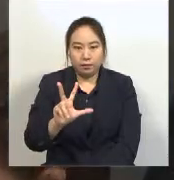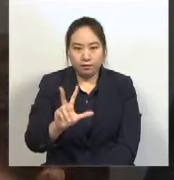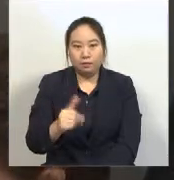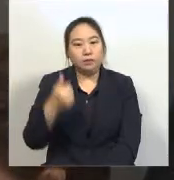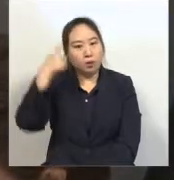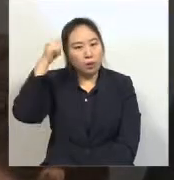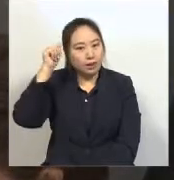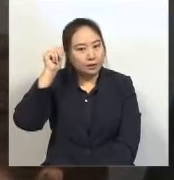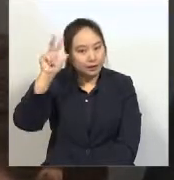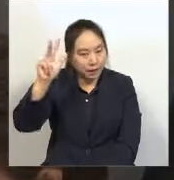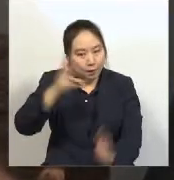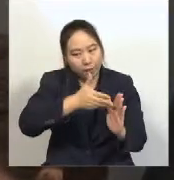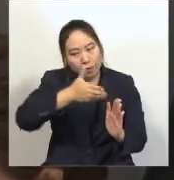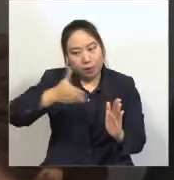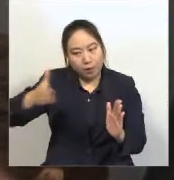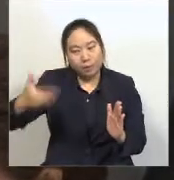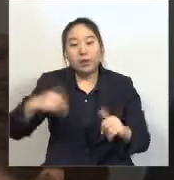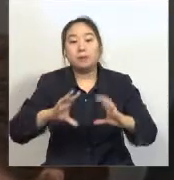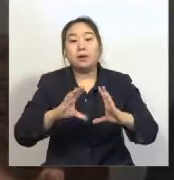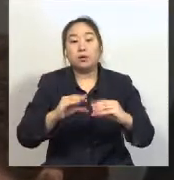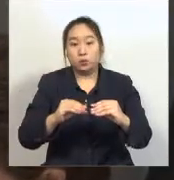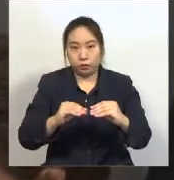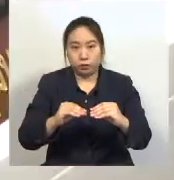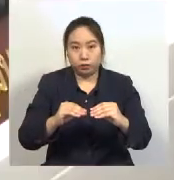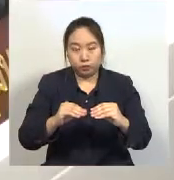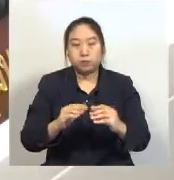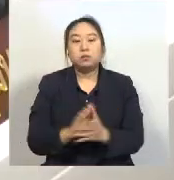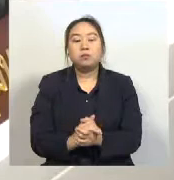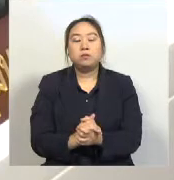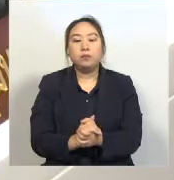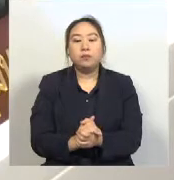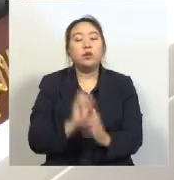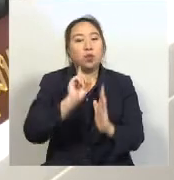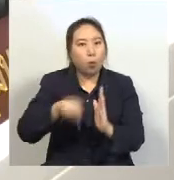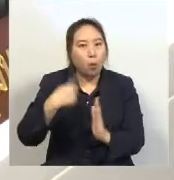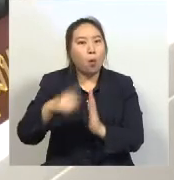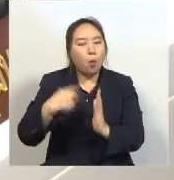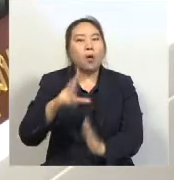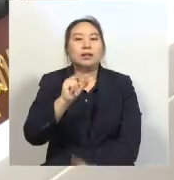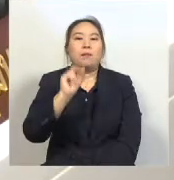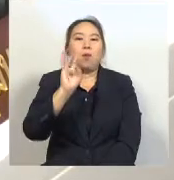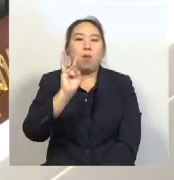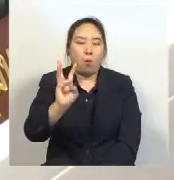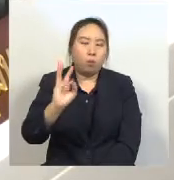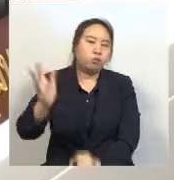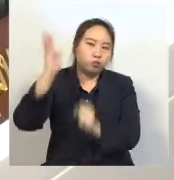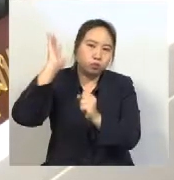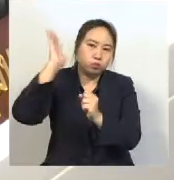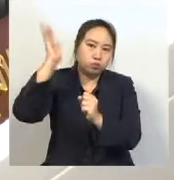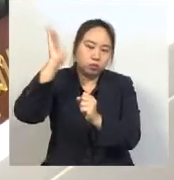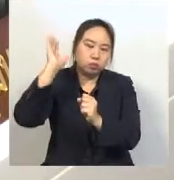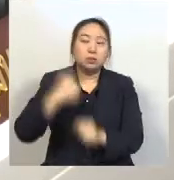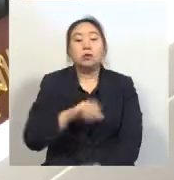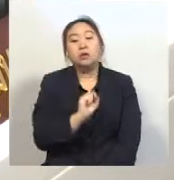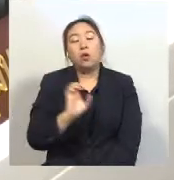ดยตลอด3วันรวมทั้งสิ้นที่มีการประชุมกันไปพูดคุยกันไป36ชั่วโมงค่ะของการอภิปรายส.ส.